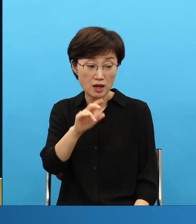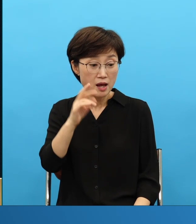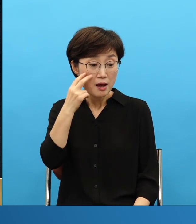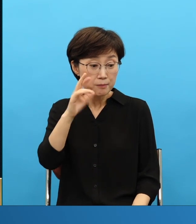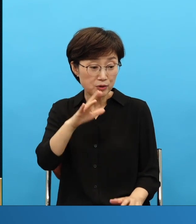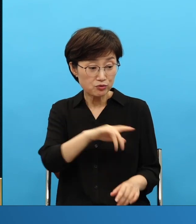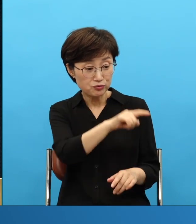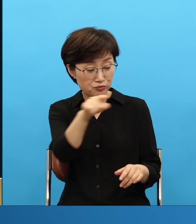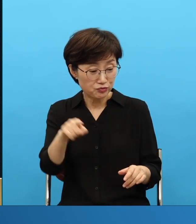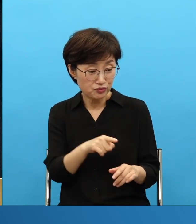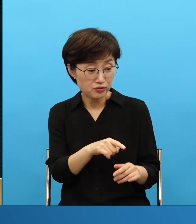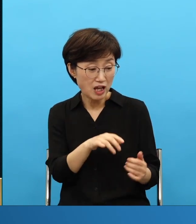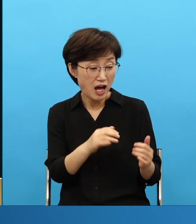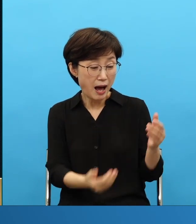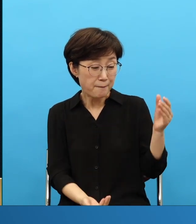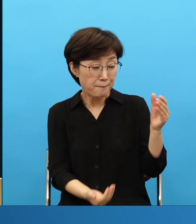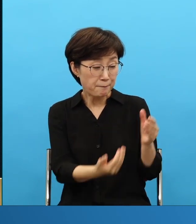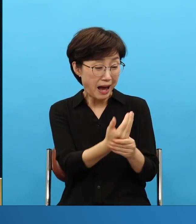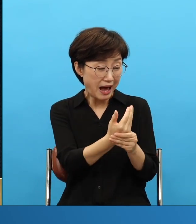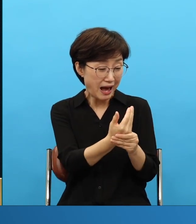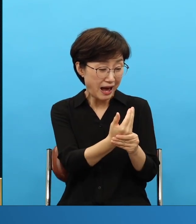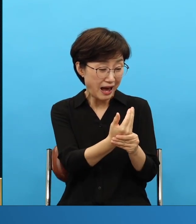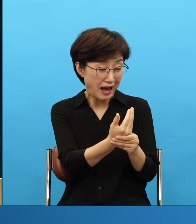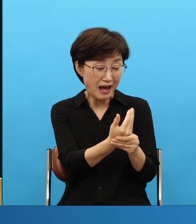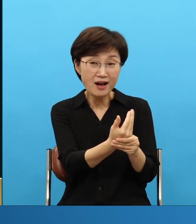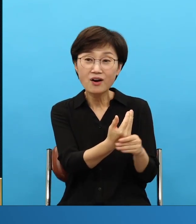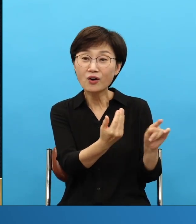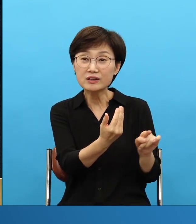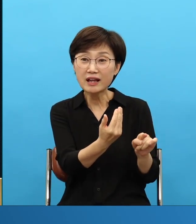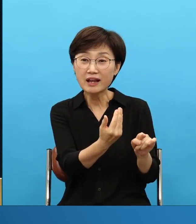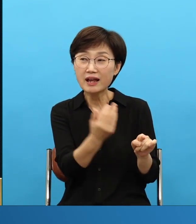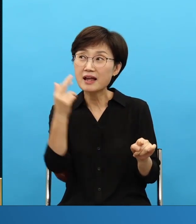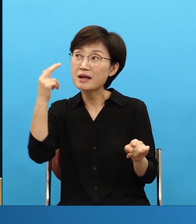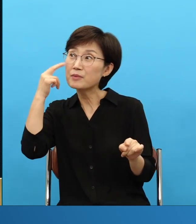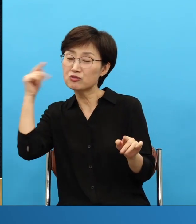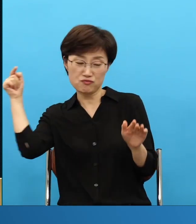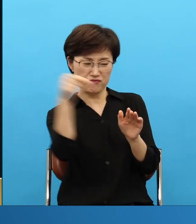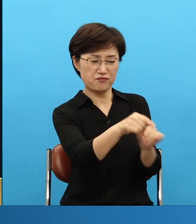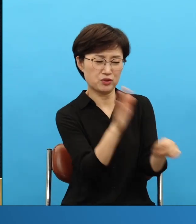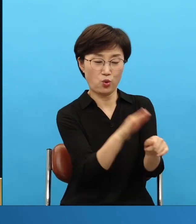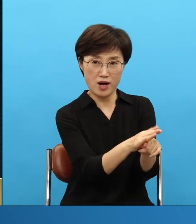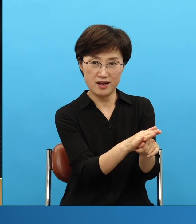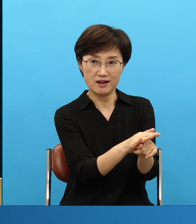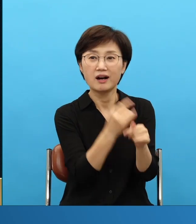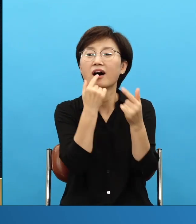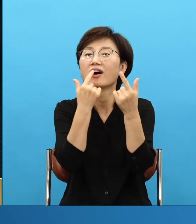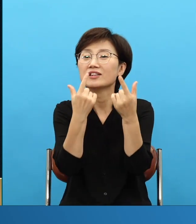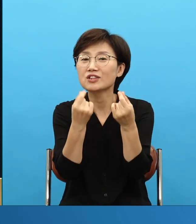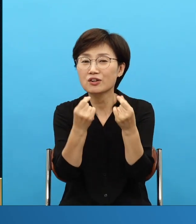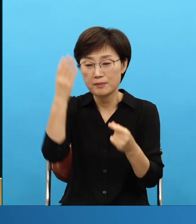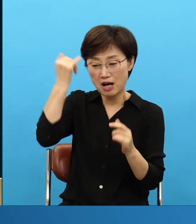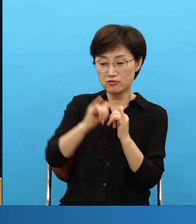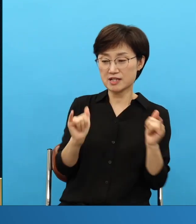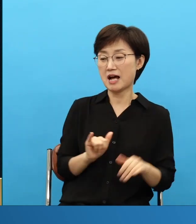of 시민권자가 어디서 사고 났죠? 다른 나라에서 한국에서 바로 갑니다. or involved in, the U.S. government will step forward. If there's a Korean national